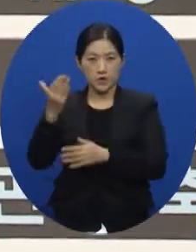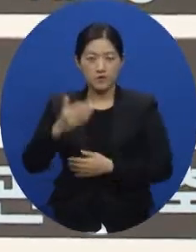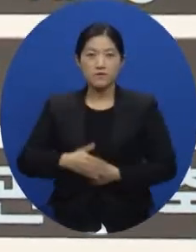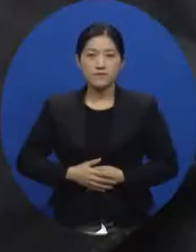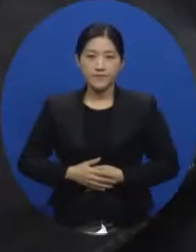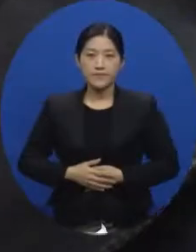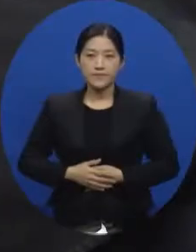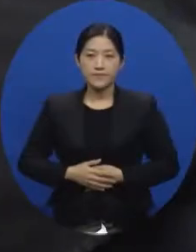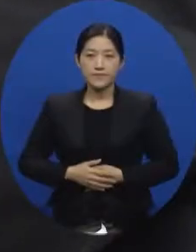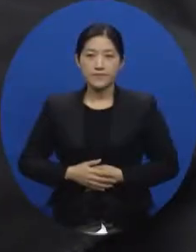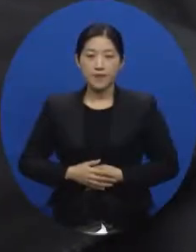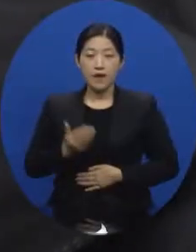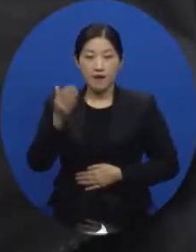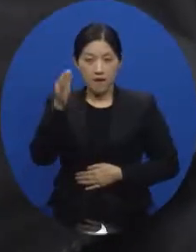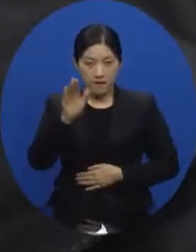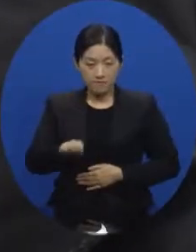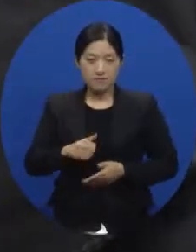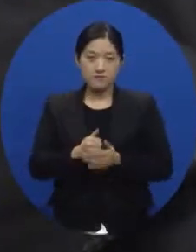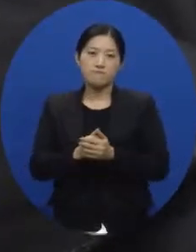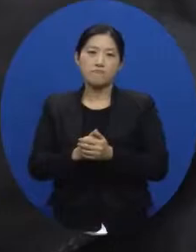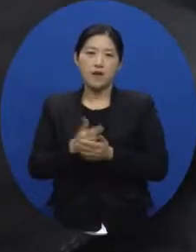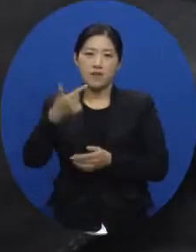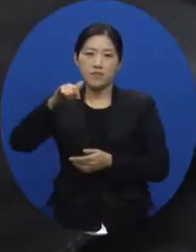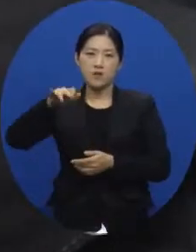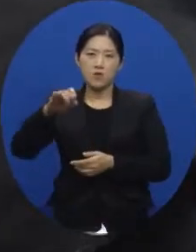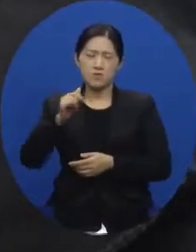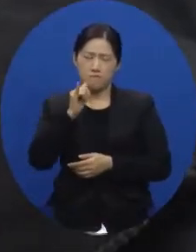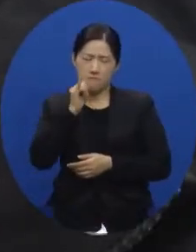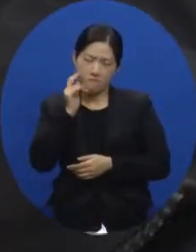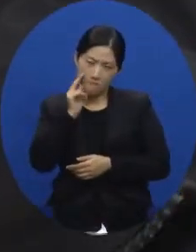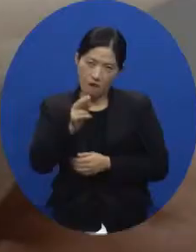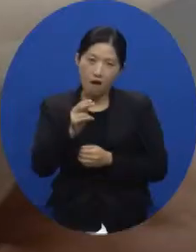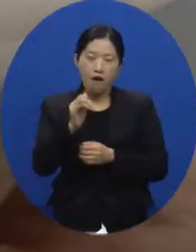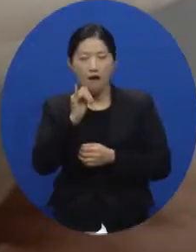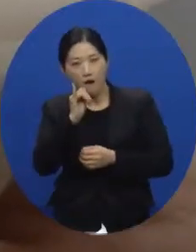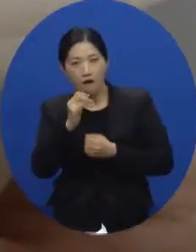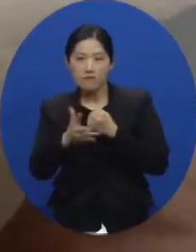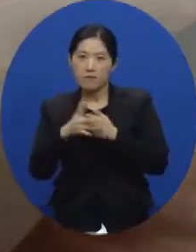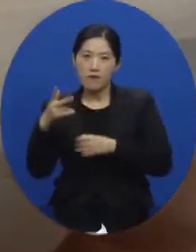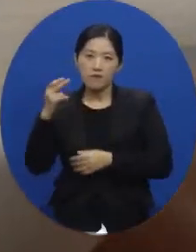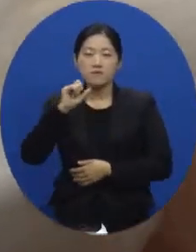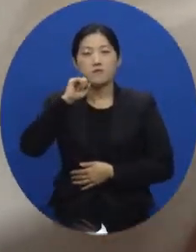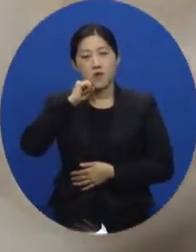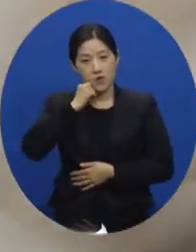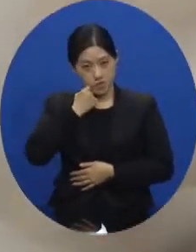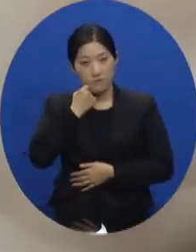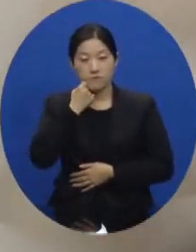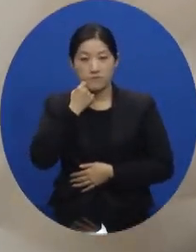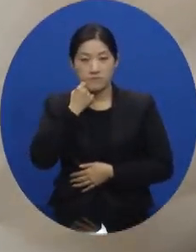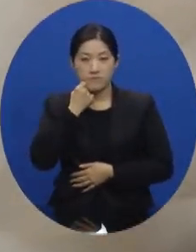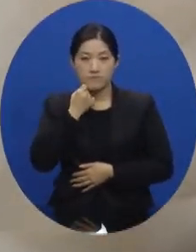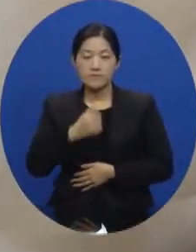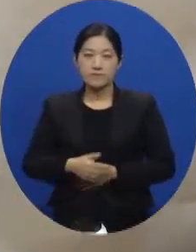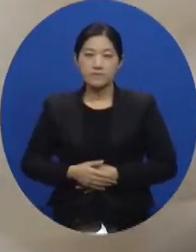합니다. 하지만 강력한 니코틴의 중독성 때문에 끊기 힘들다고 하는데요.